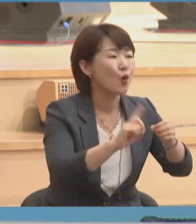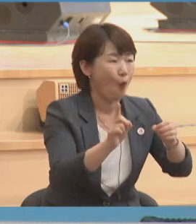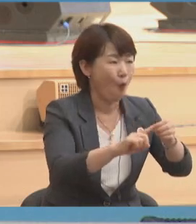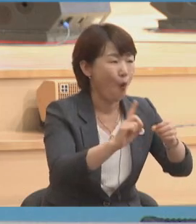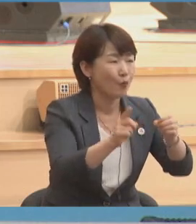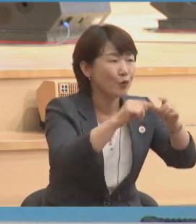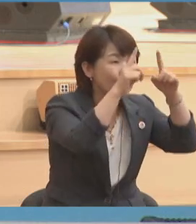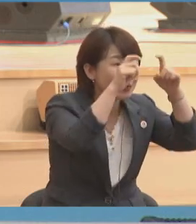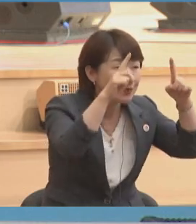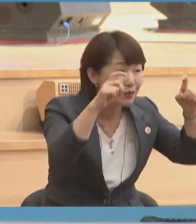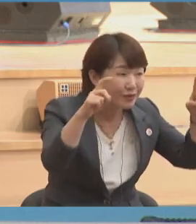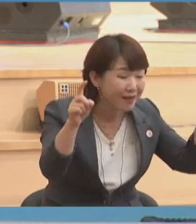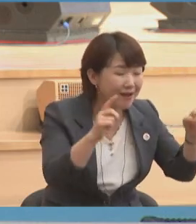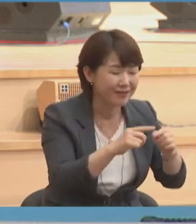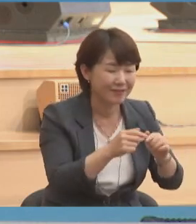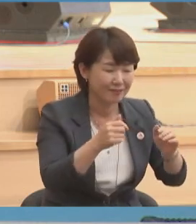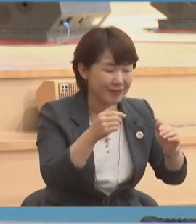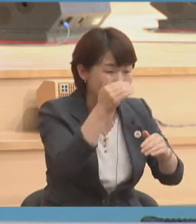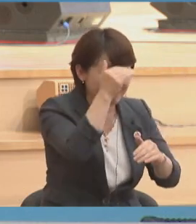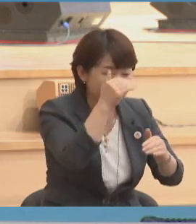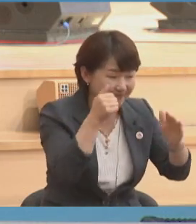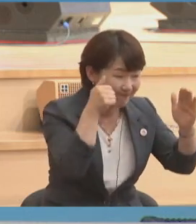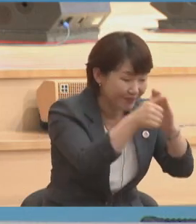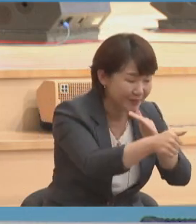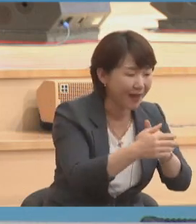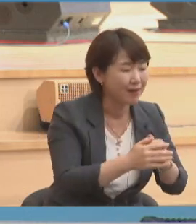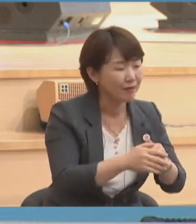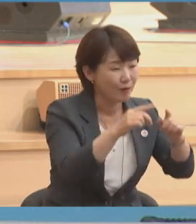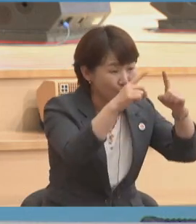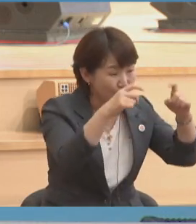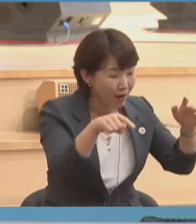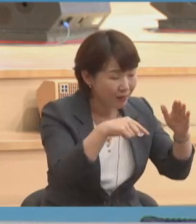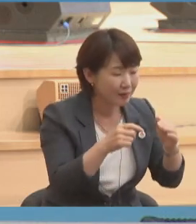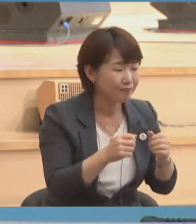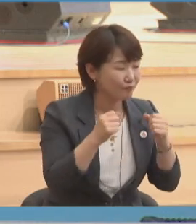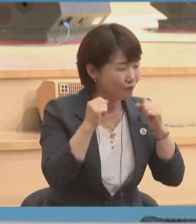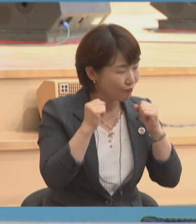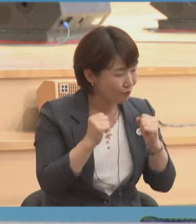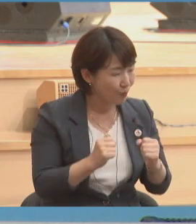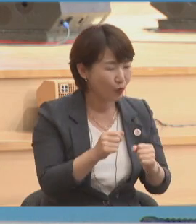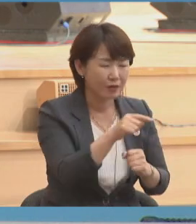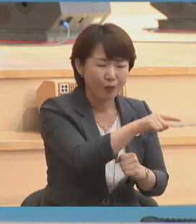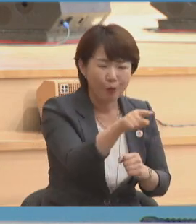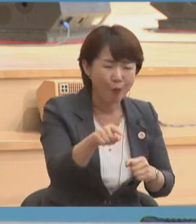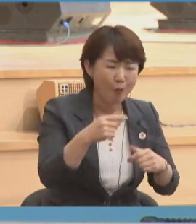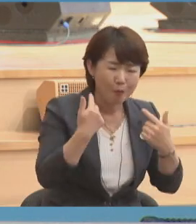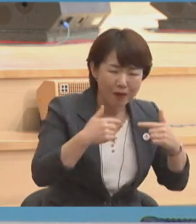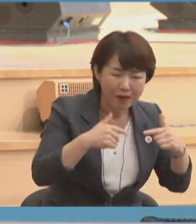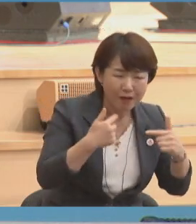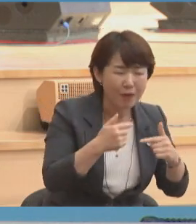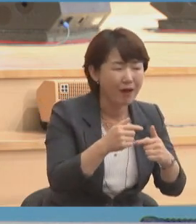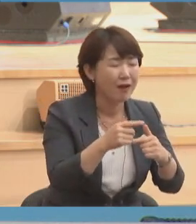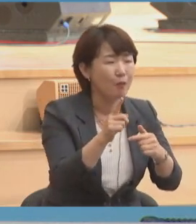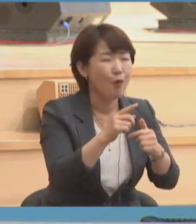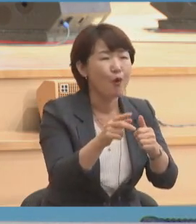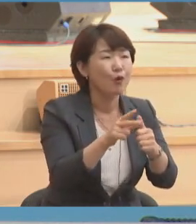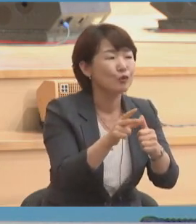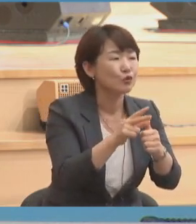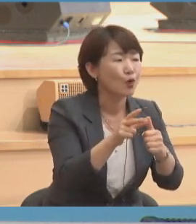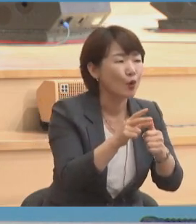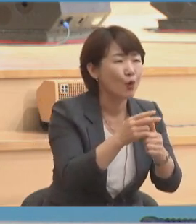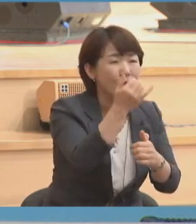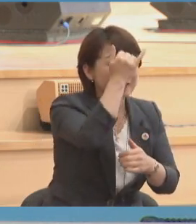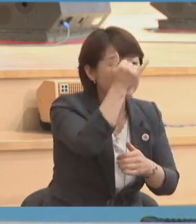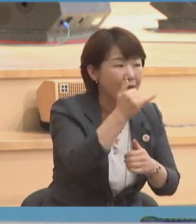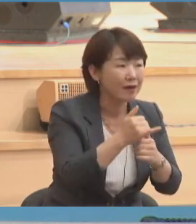방문하게 되었다, 이 목사님 방문하게 되었다는 거죠. 경내에 앉아 있으니 날마다 열리는 종교 의례로 앞마당에 수많은